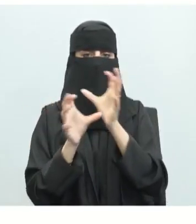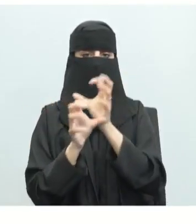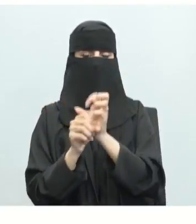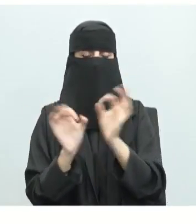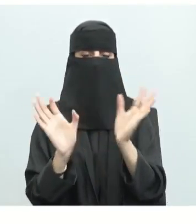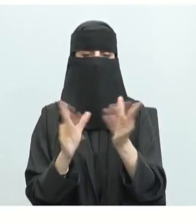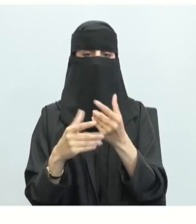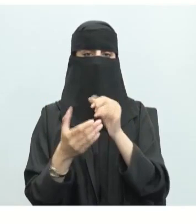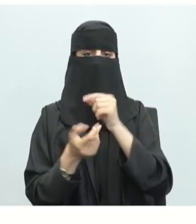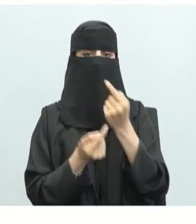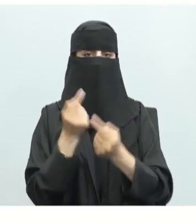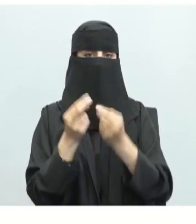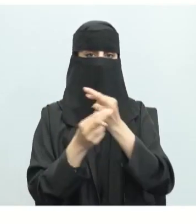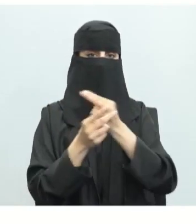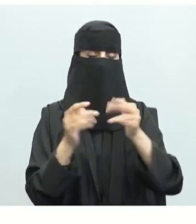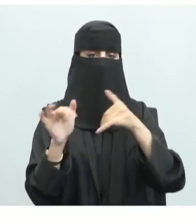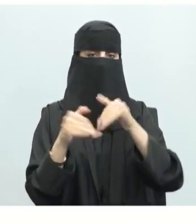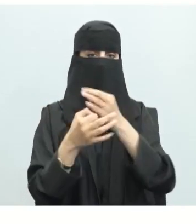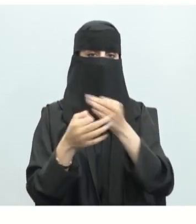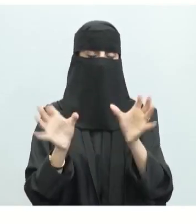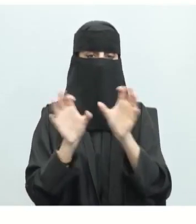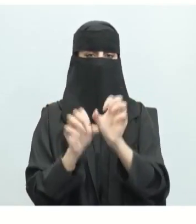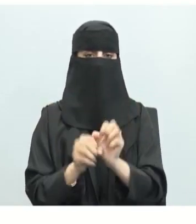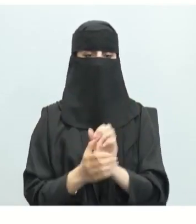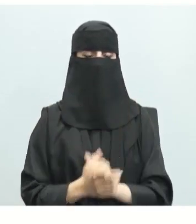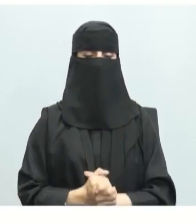المحافظة على الممتلكات العامة.